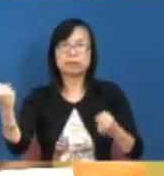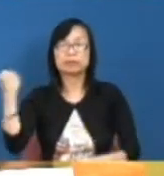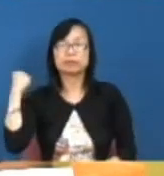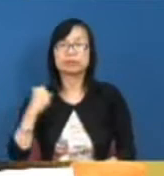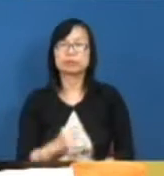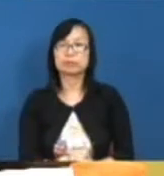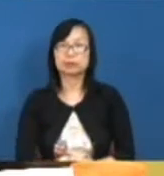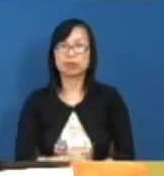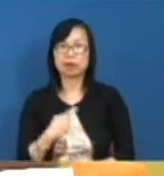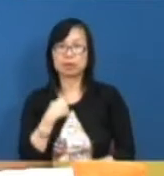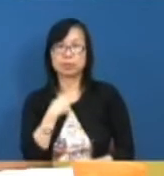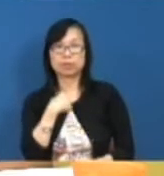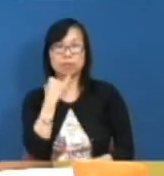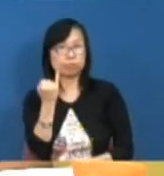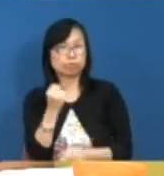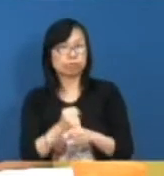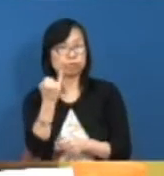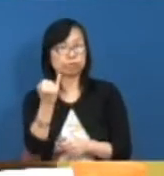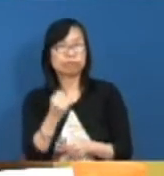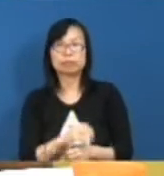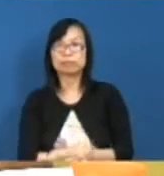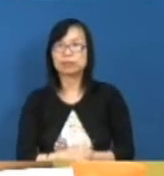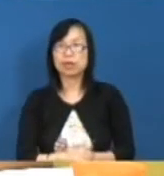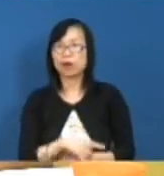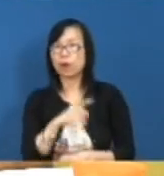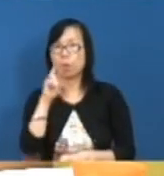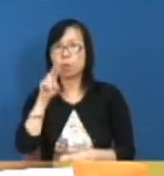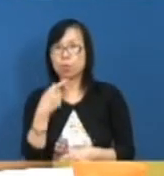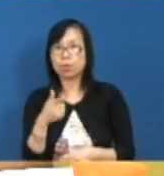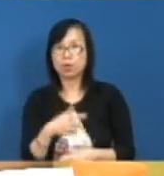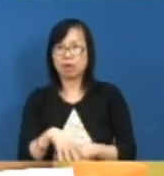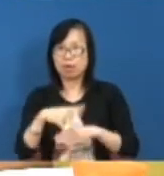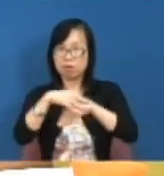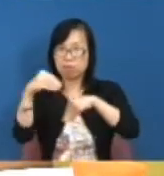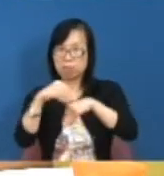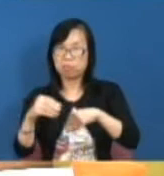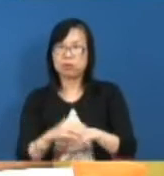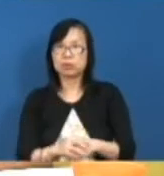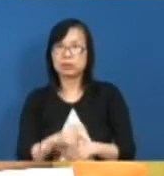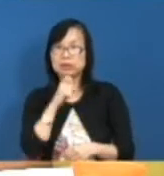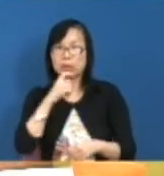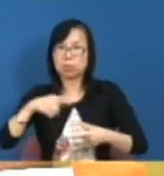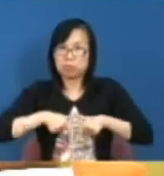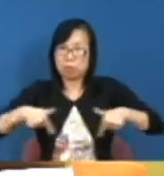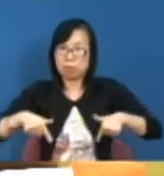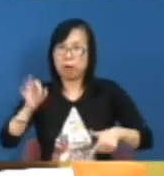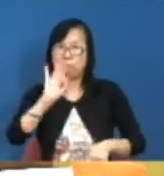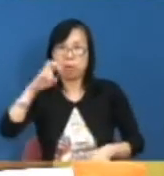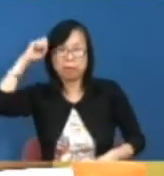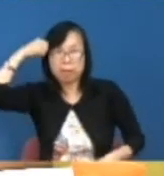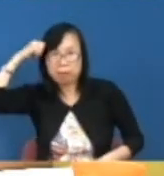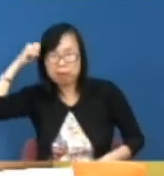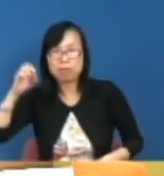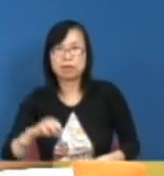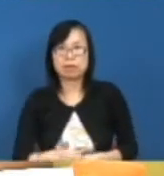第二，我就算系我唔啱，而家好多人就讲啦，哎呀，长毛有勇无谋，即系将张牌打翻俾